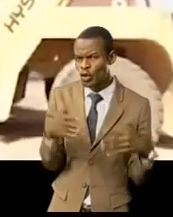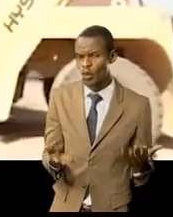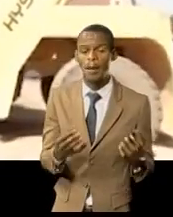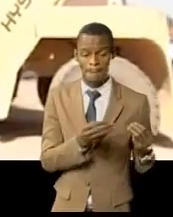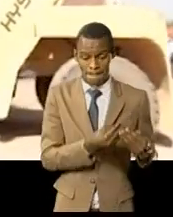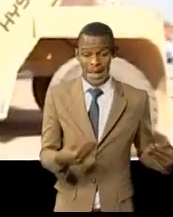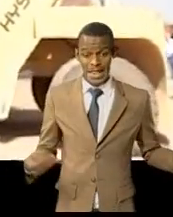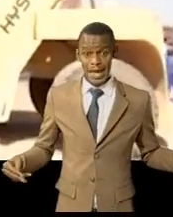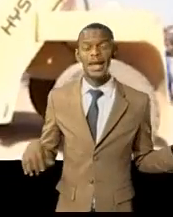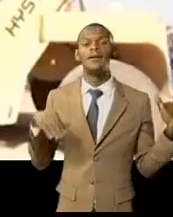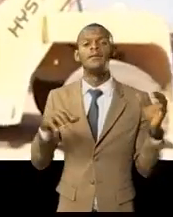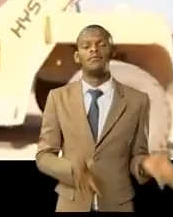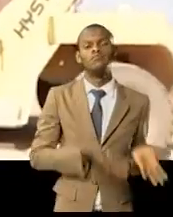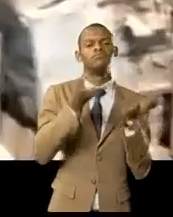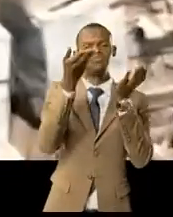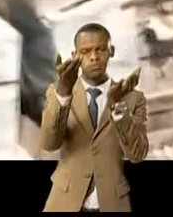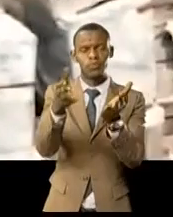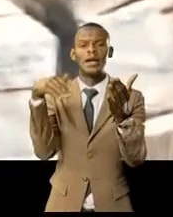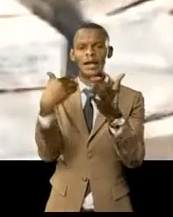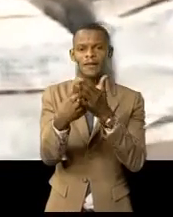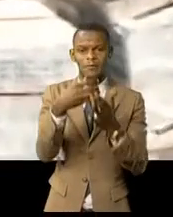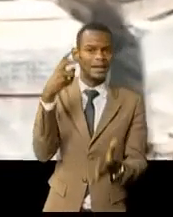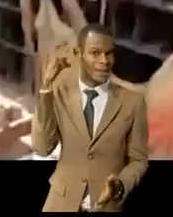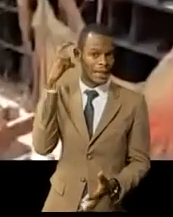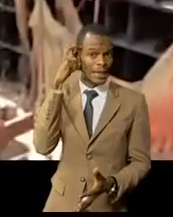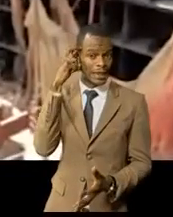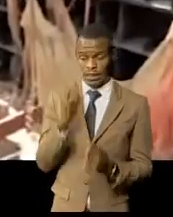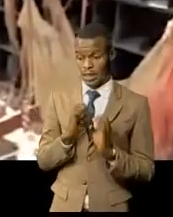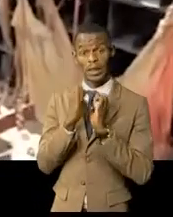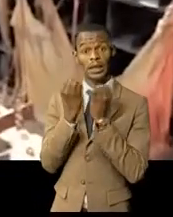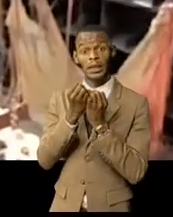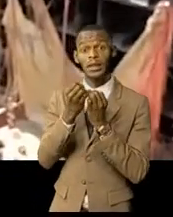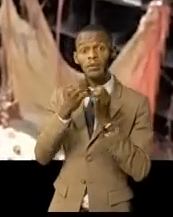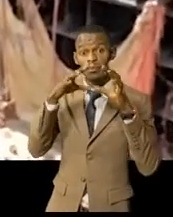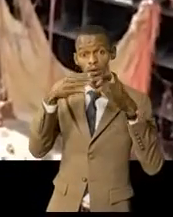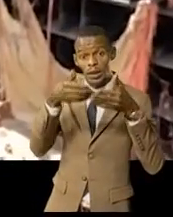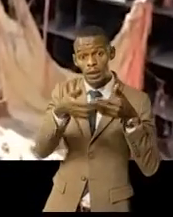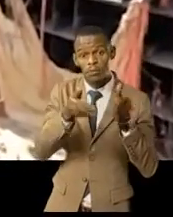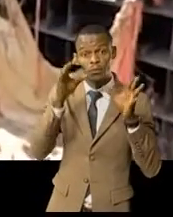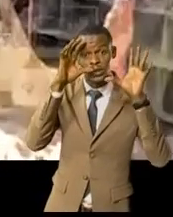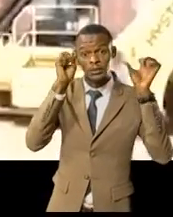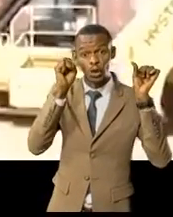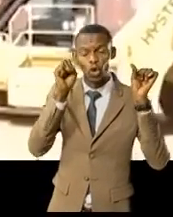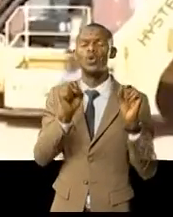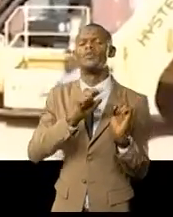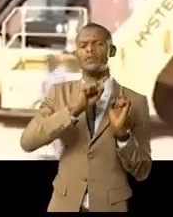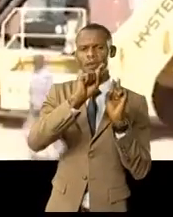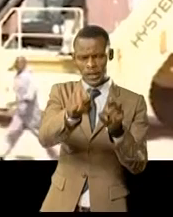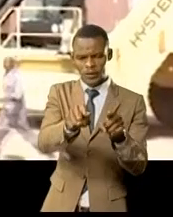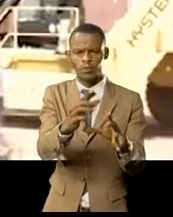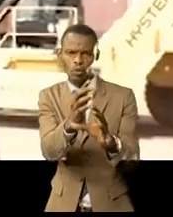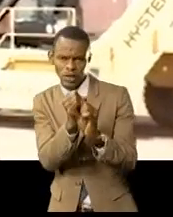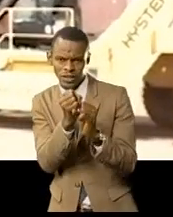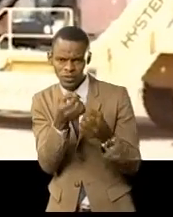est arrivée à Kananga, destination le site de Katende, pour certifier l'arrivée effective des matériels de construction.